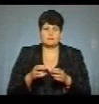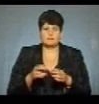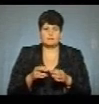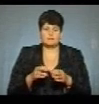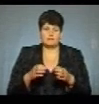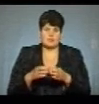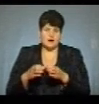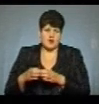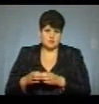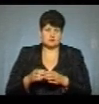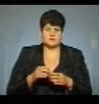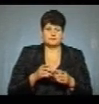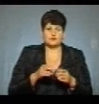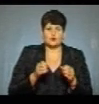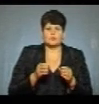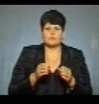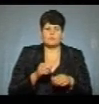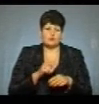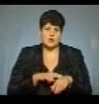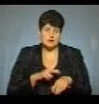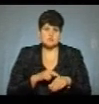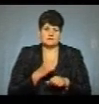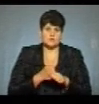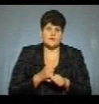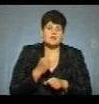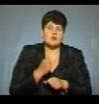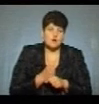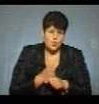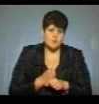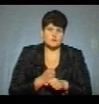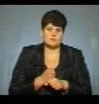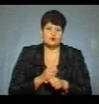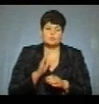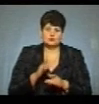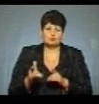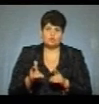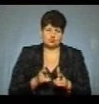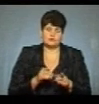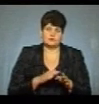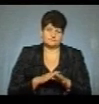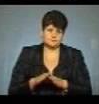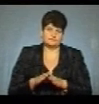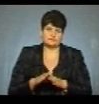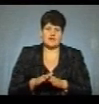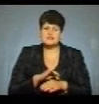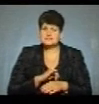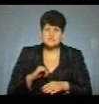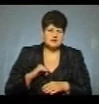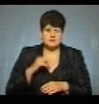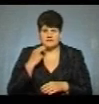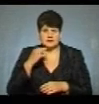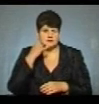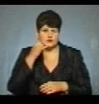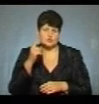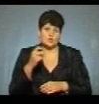поліцією, у нас спільні наряди кущові, відпрацювання робимо і будемо готові реагувати. Але саме ефективне – дзвінок на